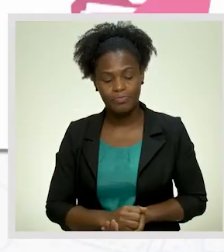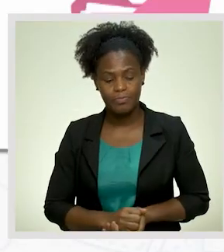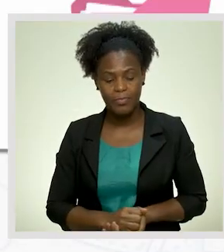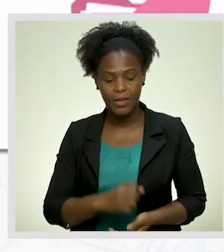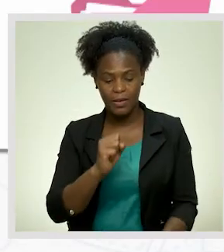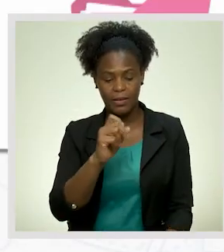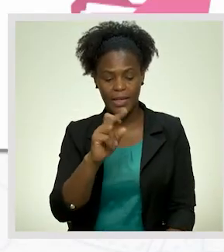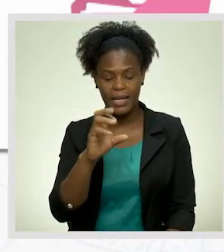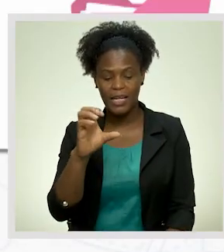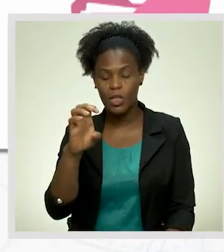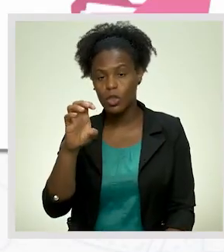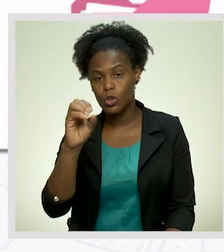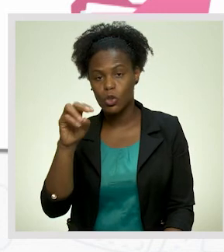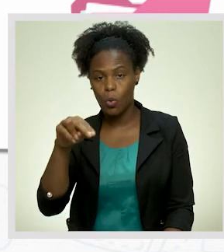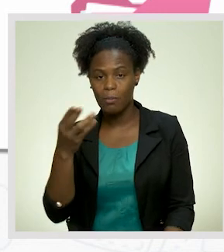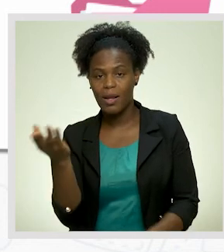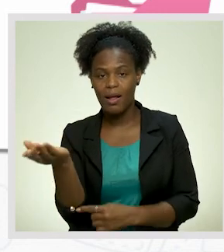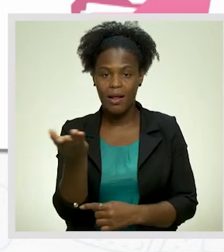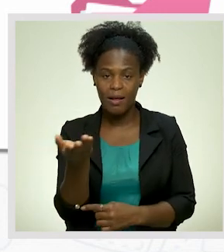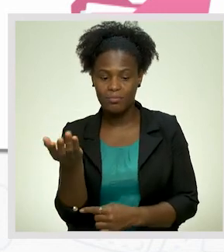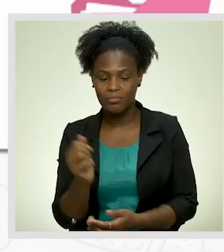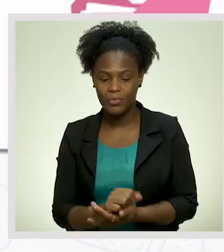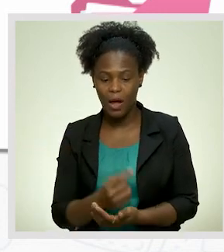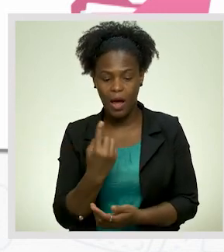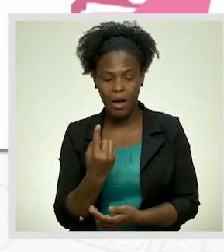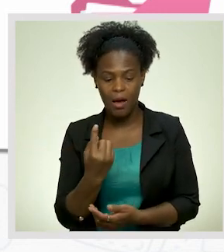Garçon, un garçon.